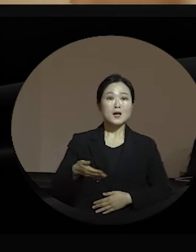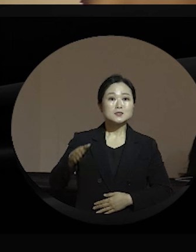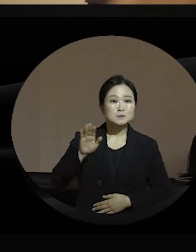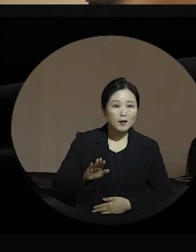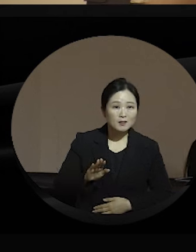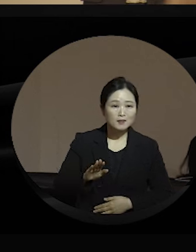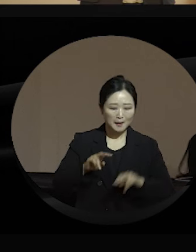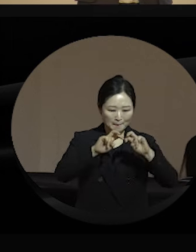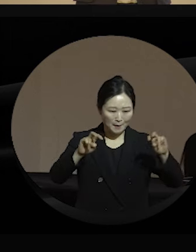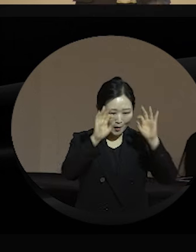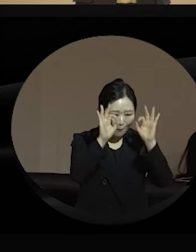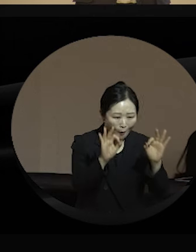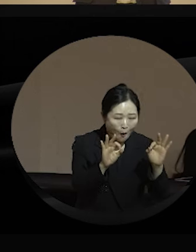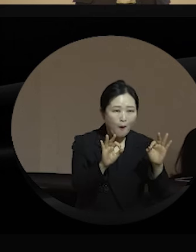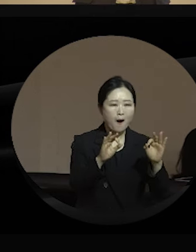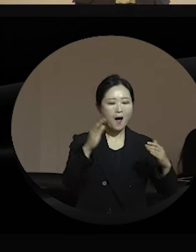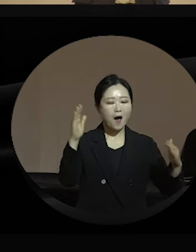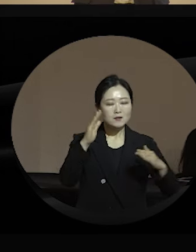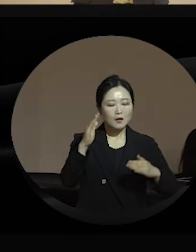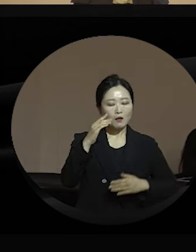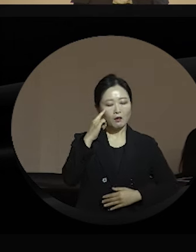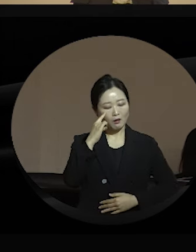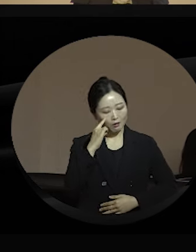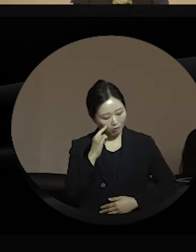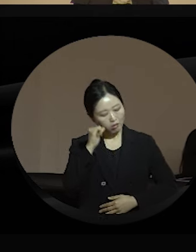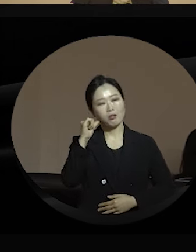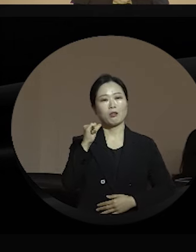있어요. 왜 학교에서 잠을 잘까요, 아이들은?